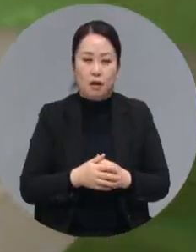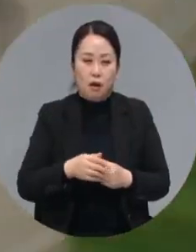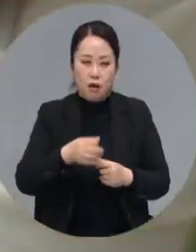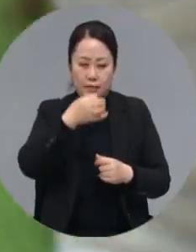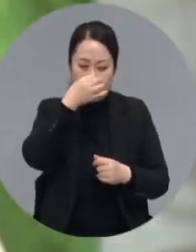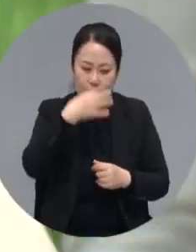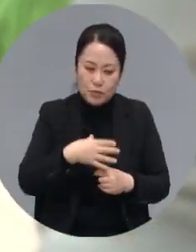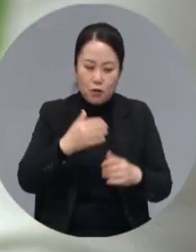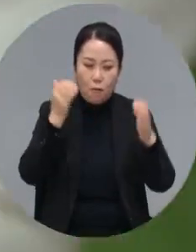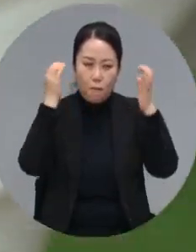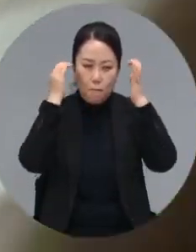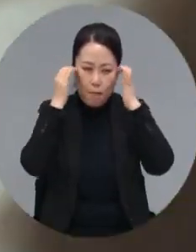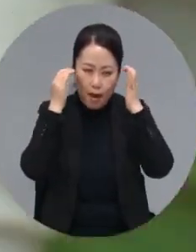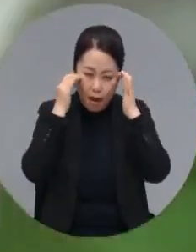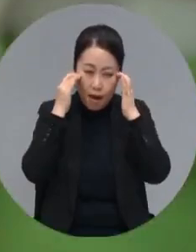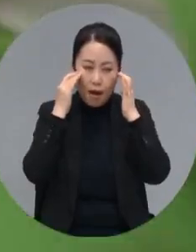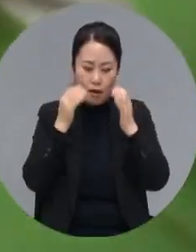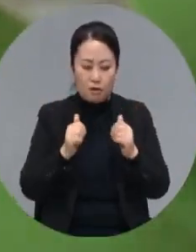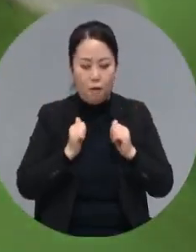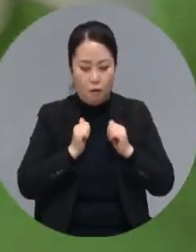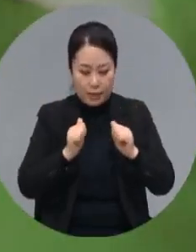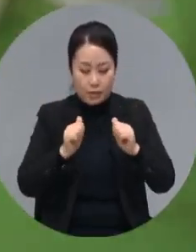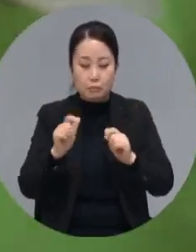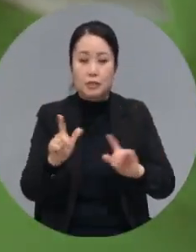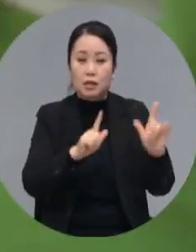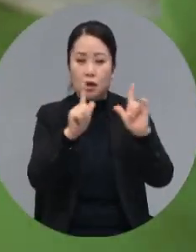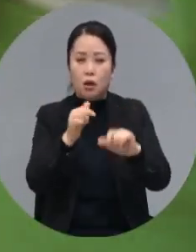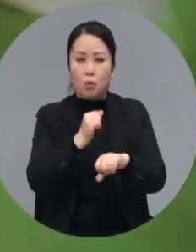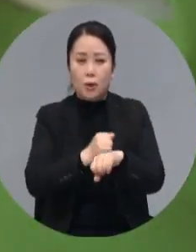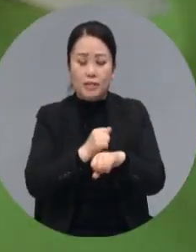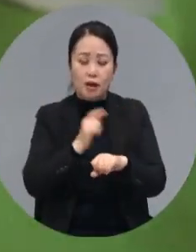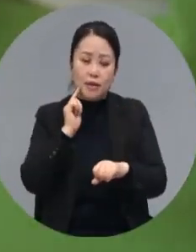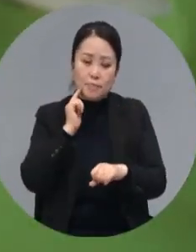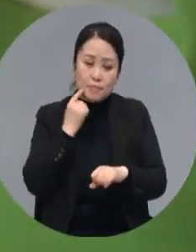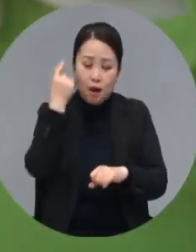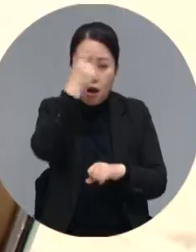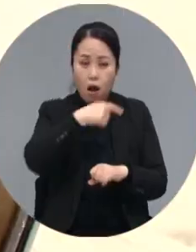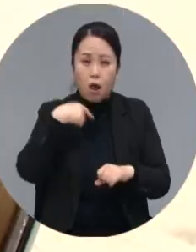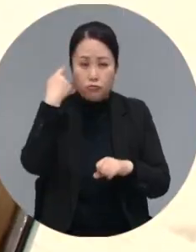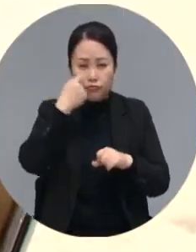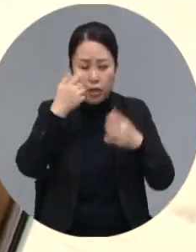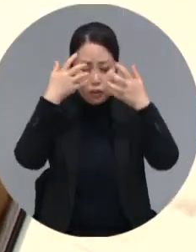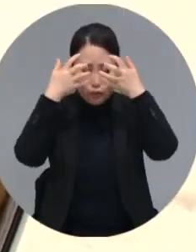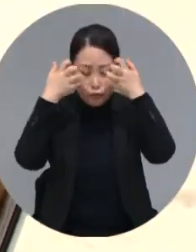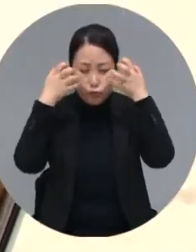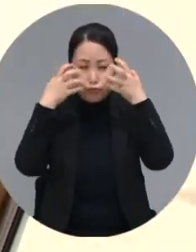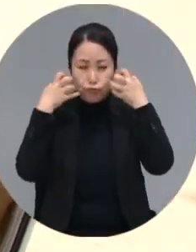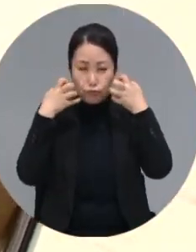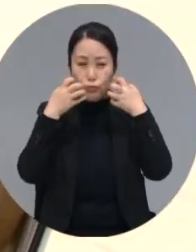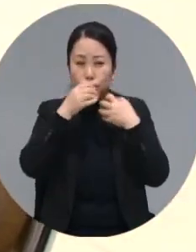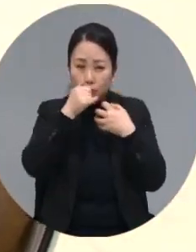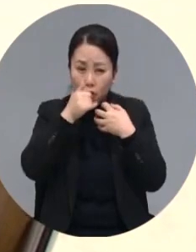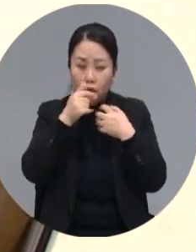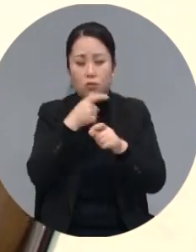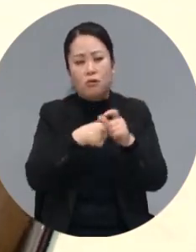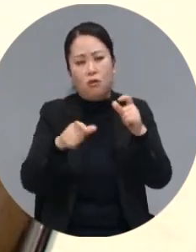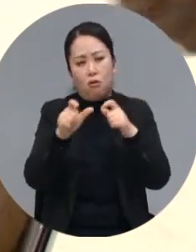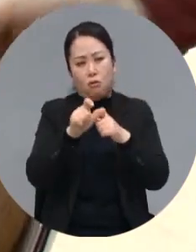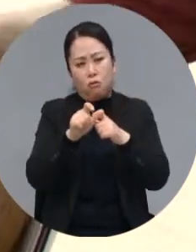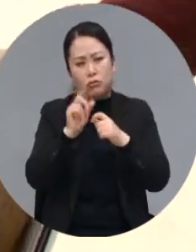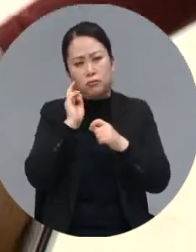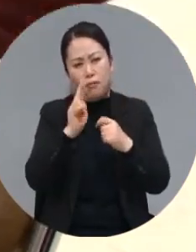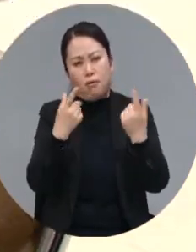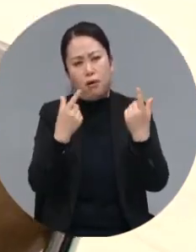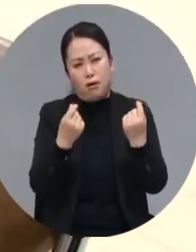세월 억척같이 버티며 살아오느라 곱던 얼굴에 남은 나이테 주름살은 오늘따라 더욱 깊어